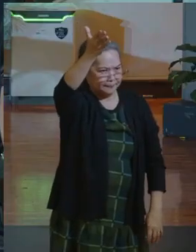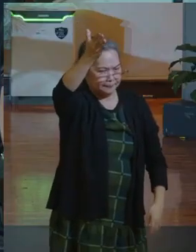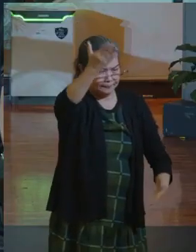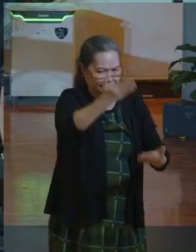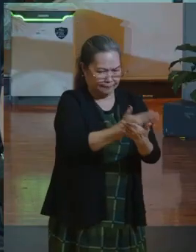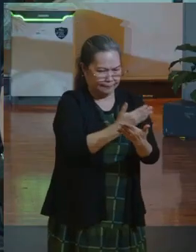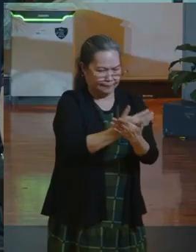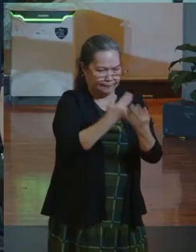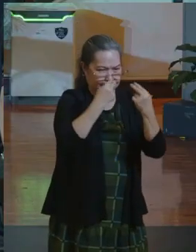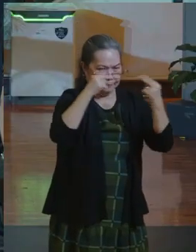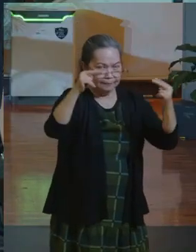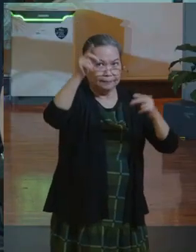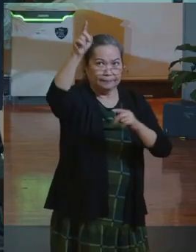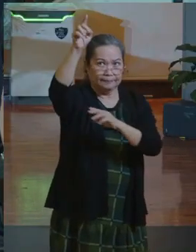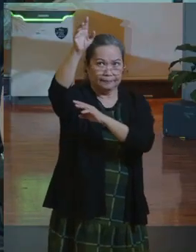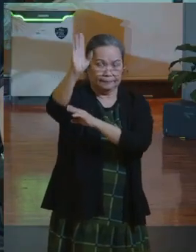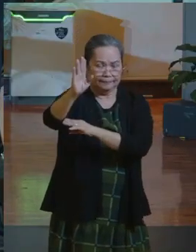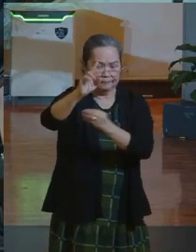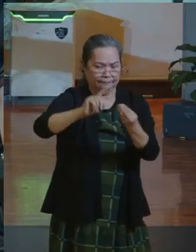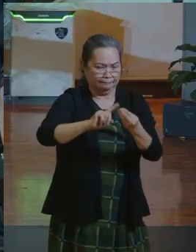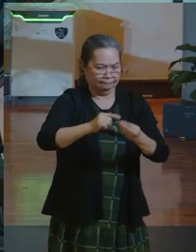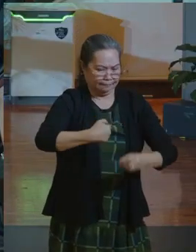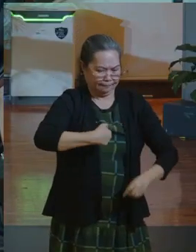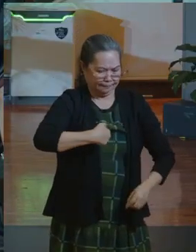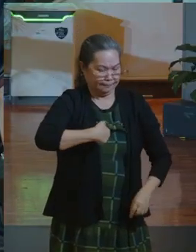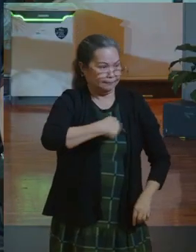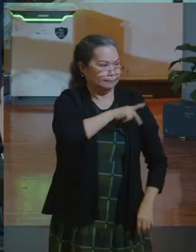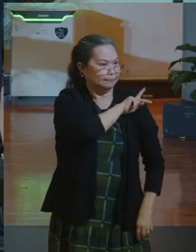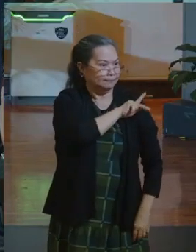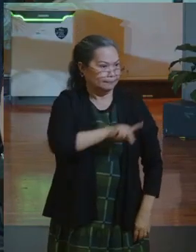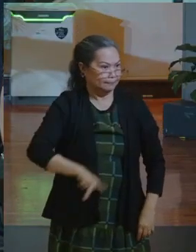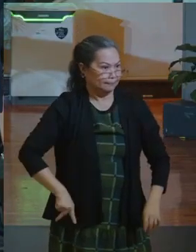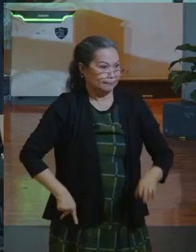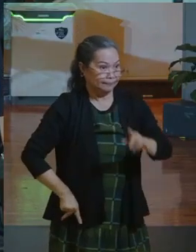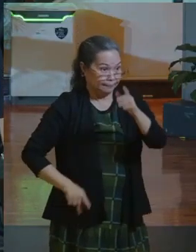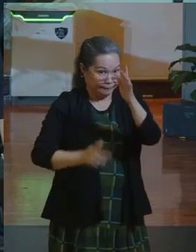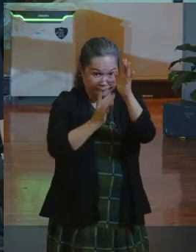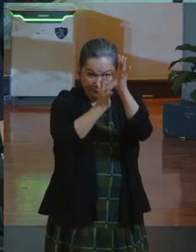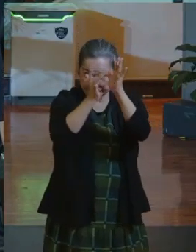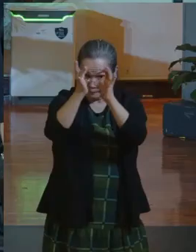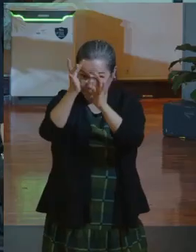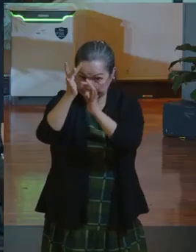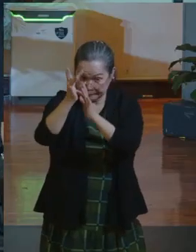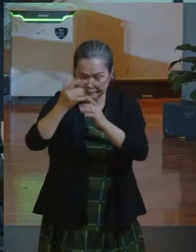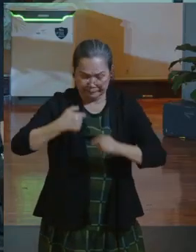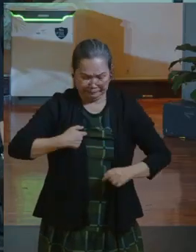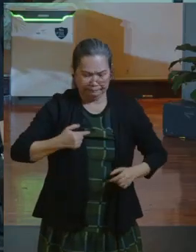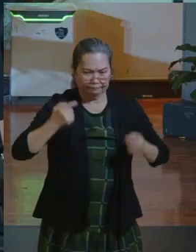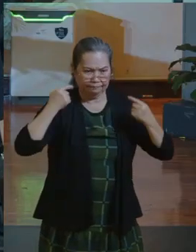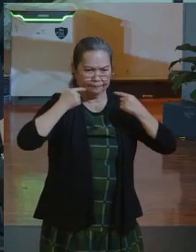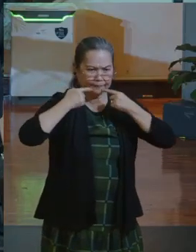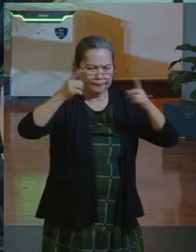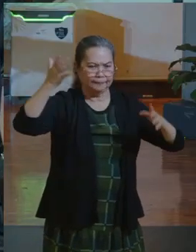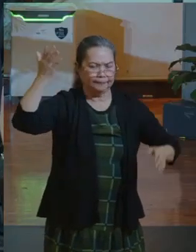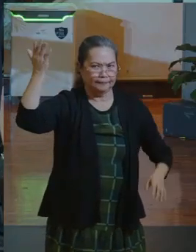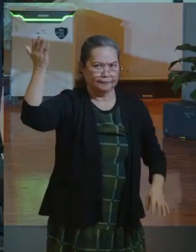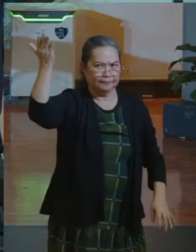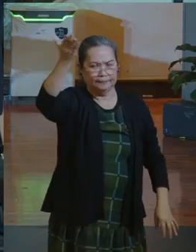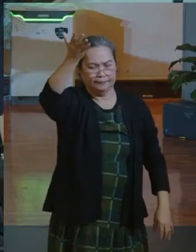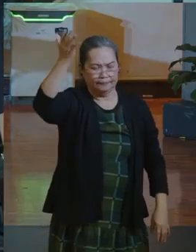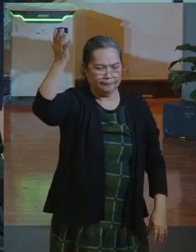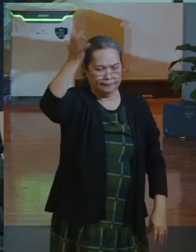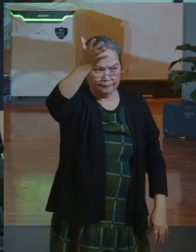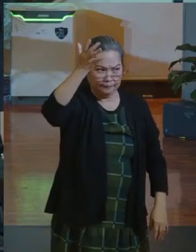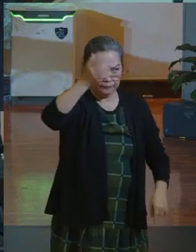God. Nandito na ako ang king. I must preach the good news, ang magandang balita,